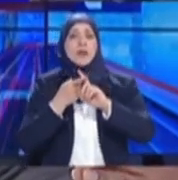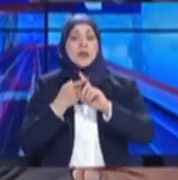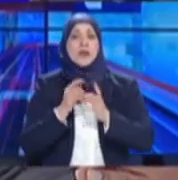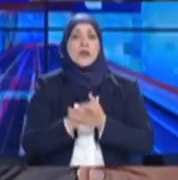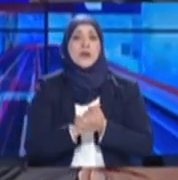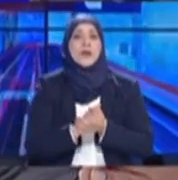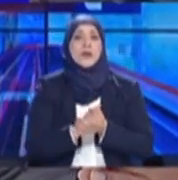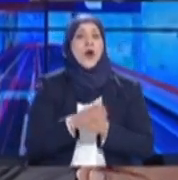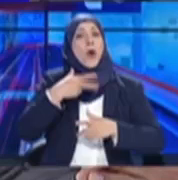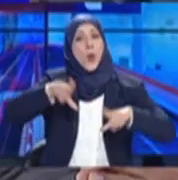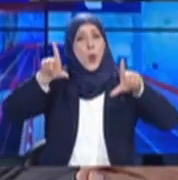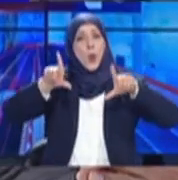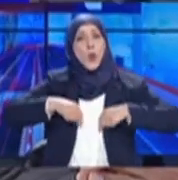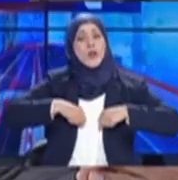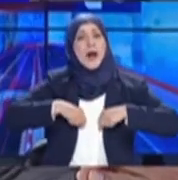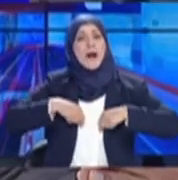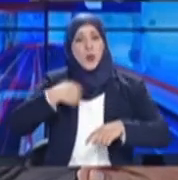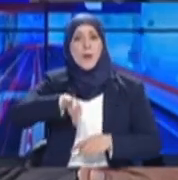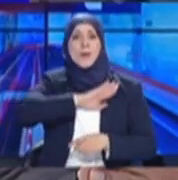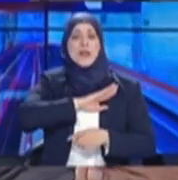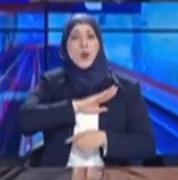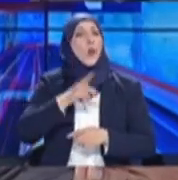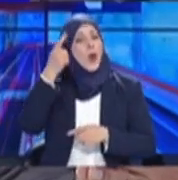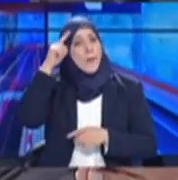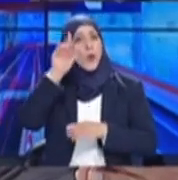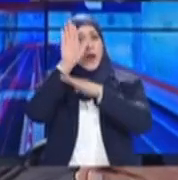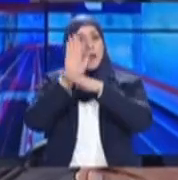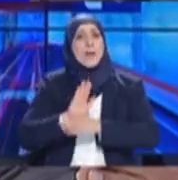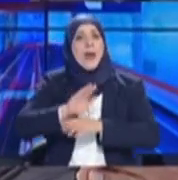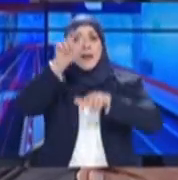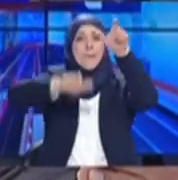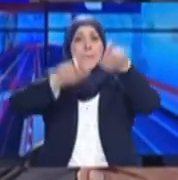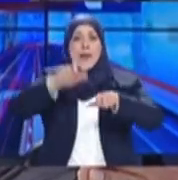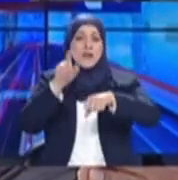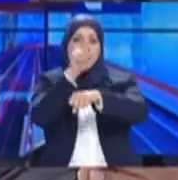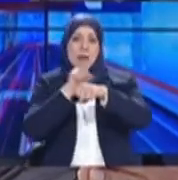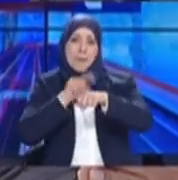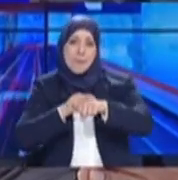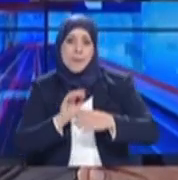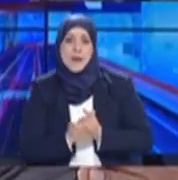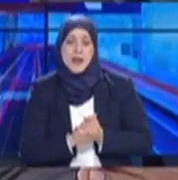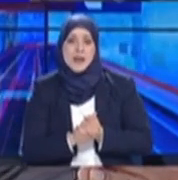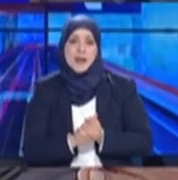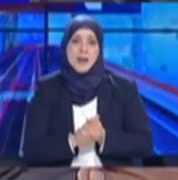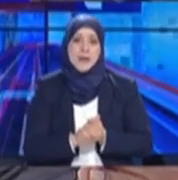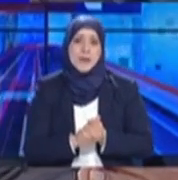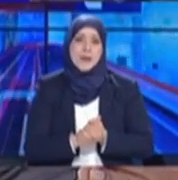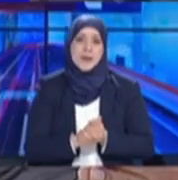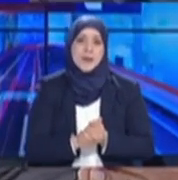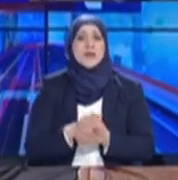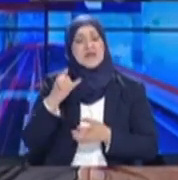حتى يتم توفير كل المعدات اللي متعلقه باعوا للنظافه او حتى لو كان اثاره بعض